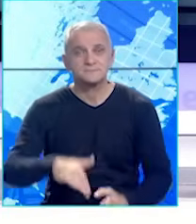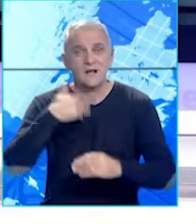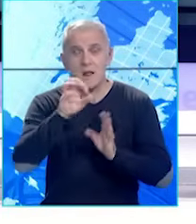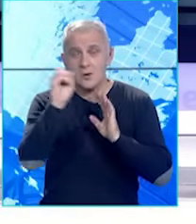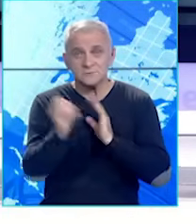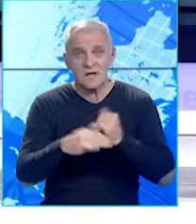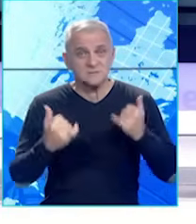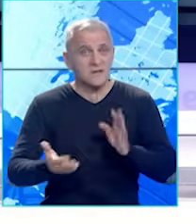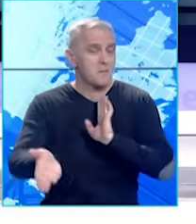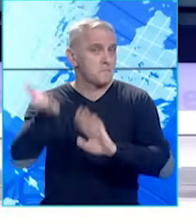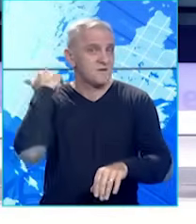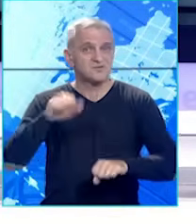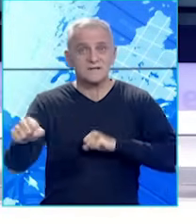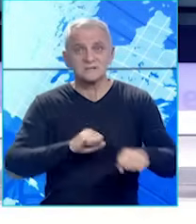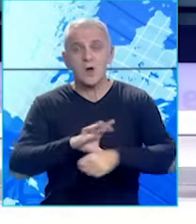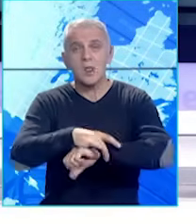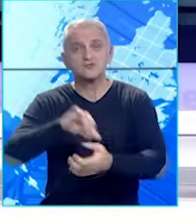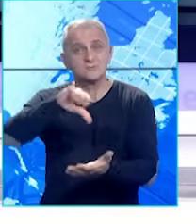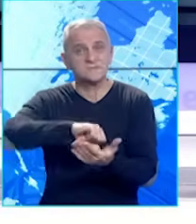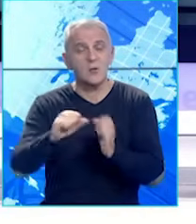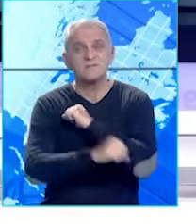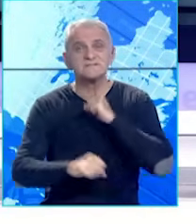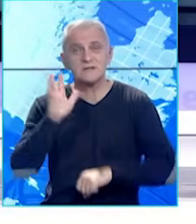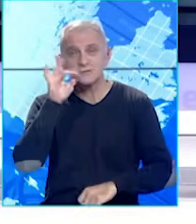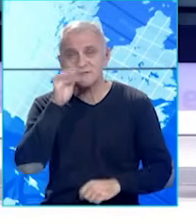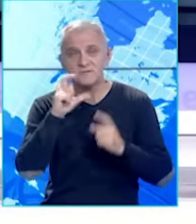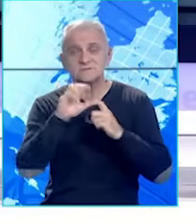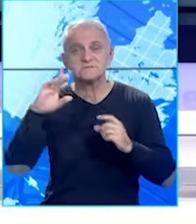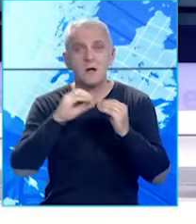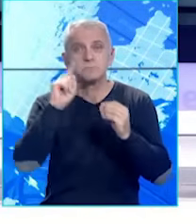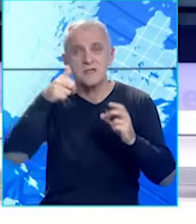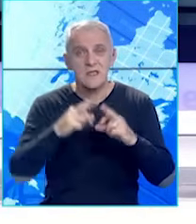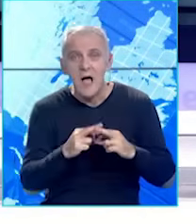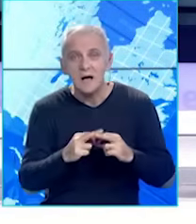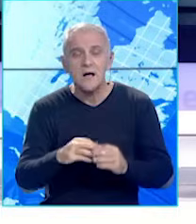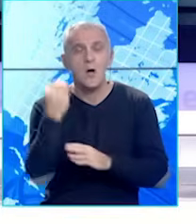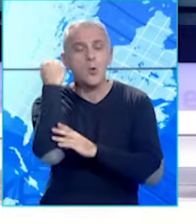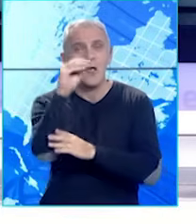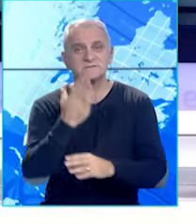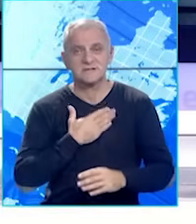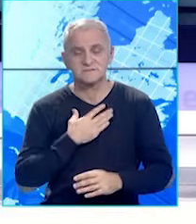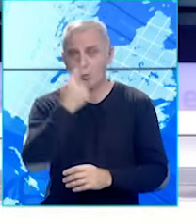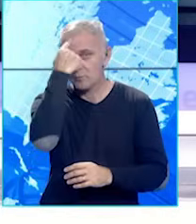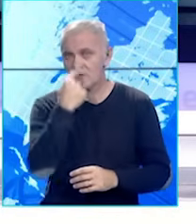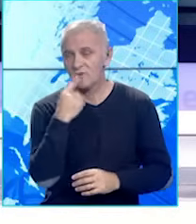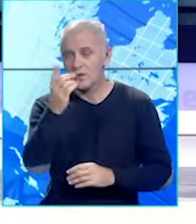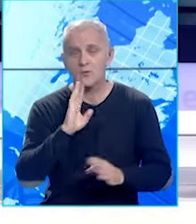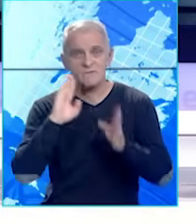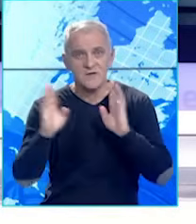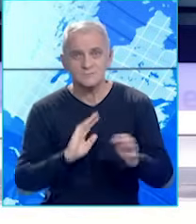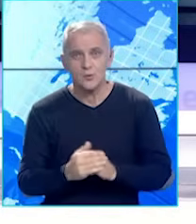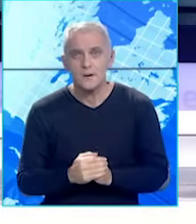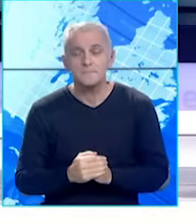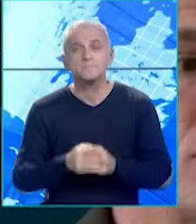Nakon smjene sada već bivša direktorica kliničkog centra Univerziteta u Sarajevu Sebije Izetbegović oglasila se na svom Facebook